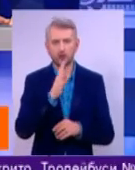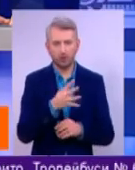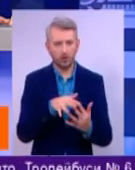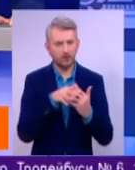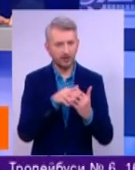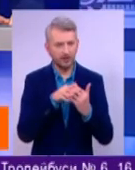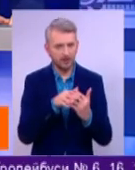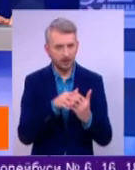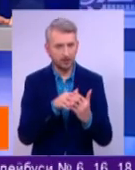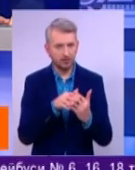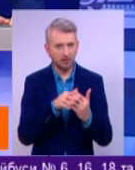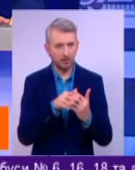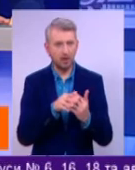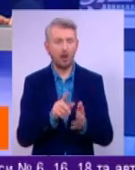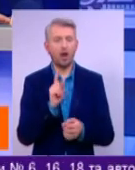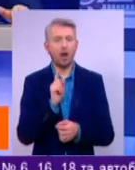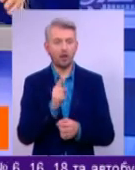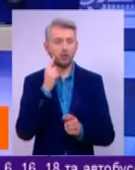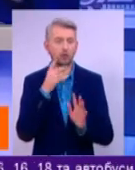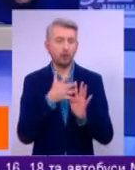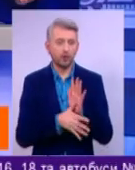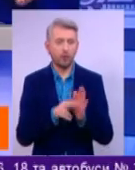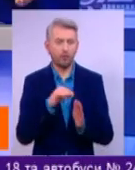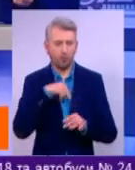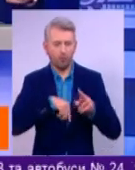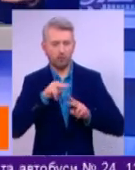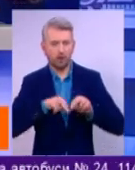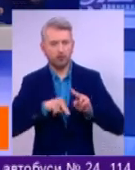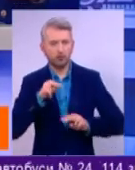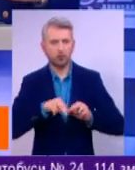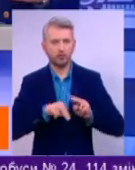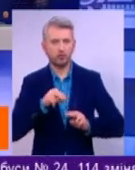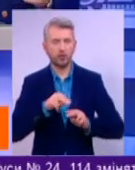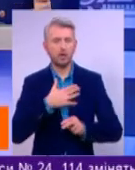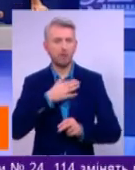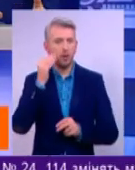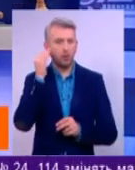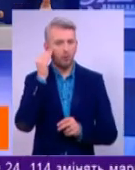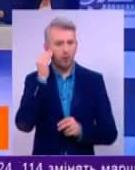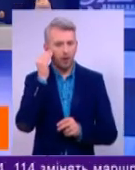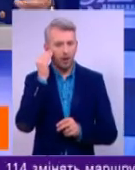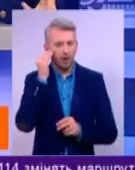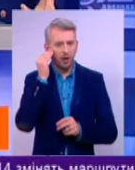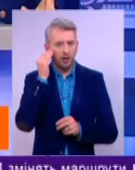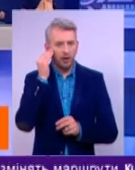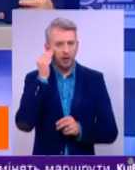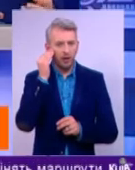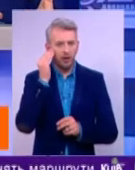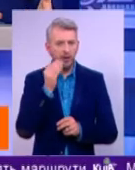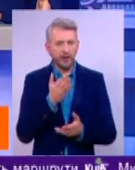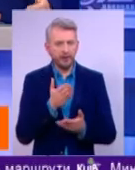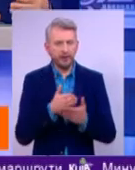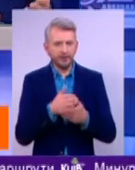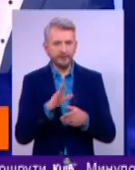війни йде, але, зрозуміло, по настрою, тобто, на мій погляд, сформувалось суспільство